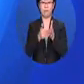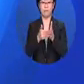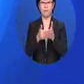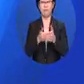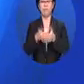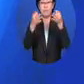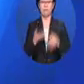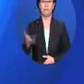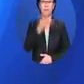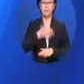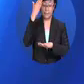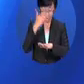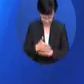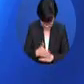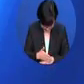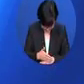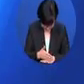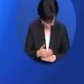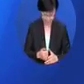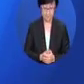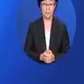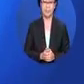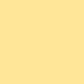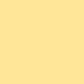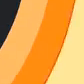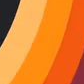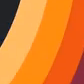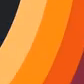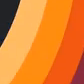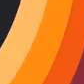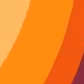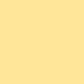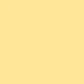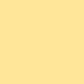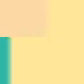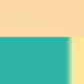마치겠습니다. 시청해주신 여러분 고맙습니다.